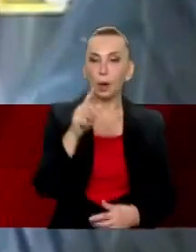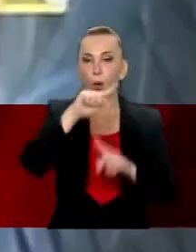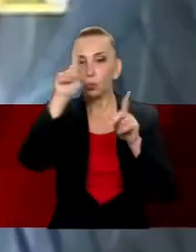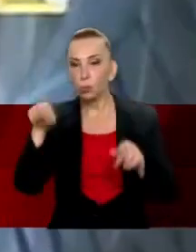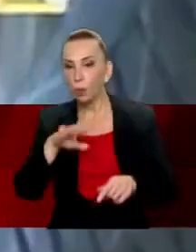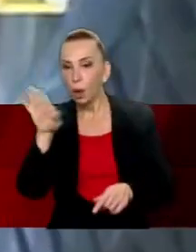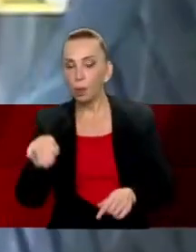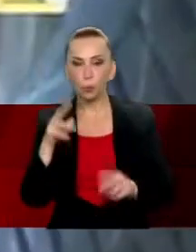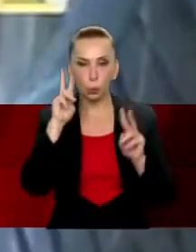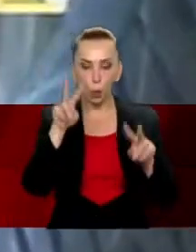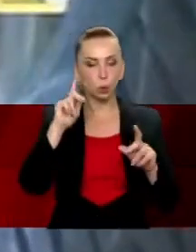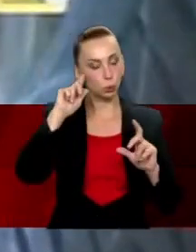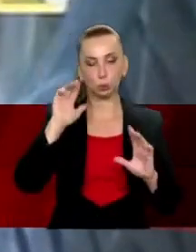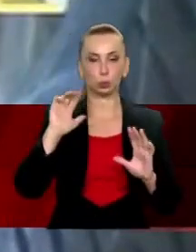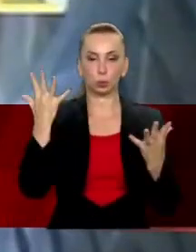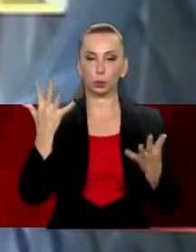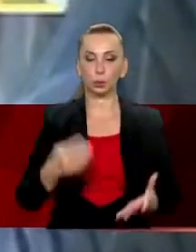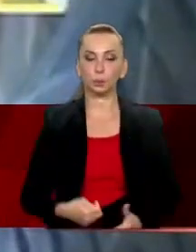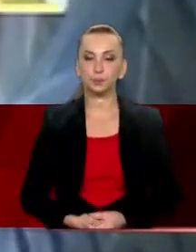dükkandaki yansıdı